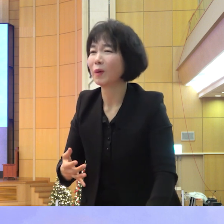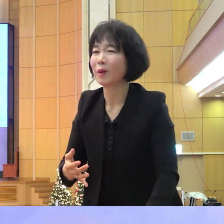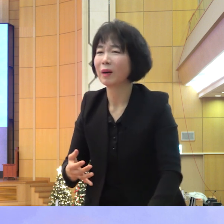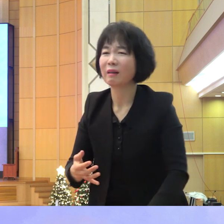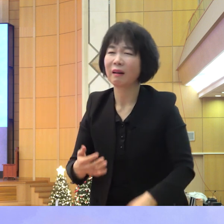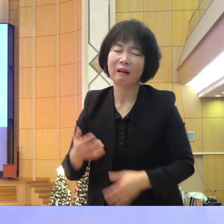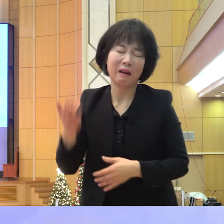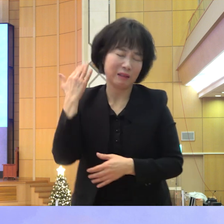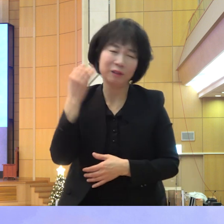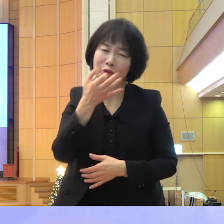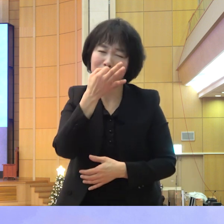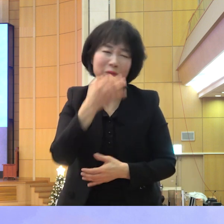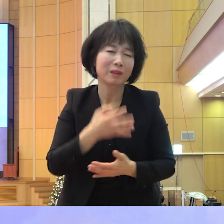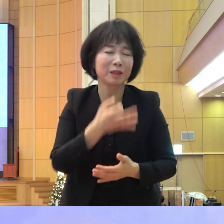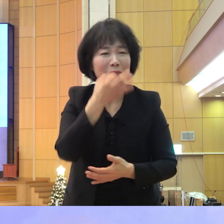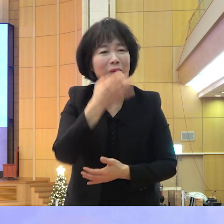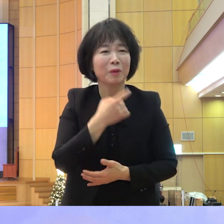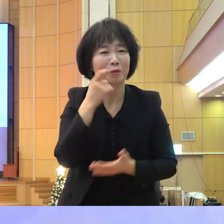이게